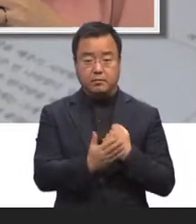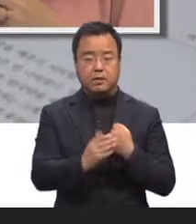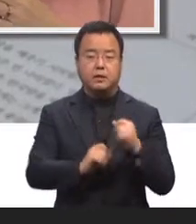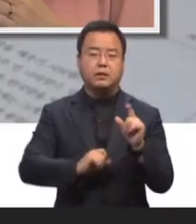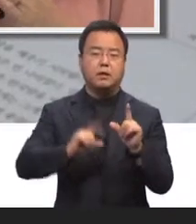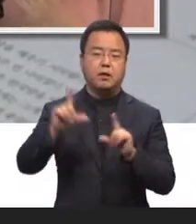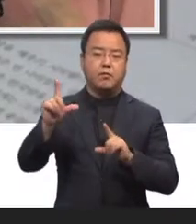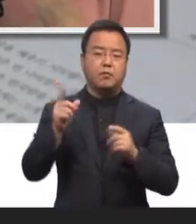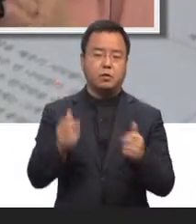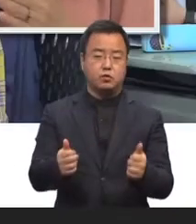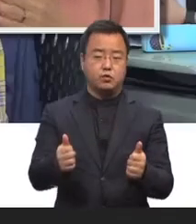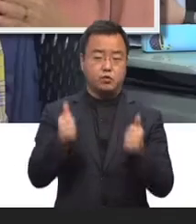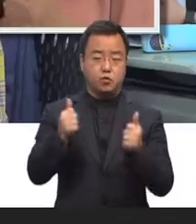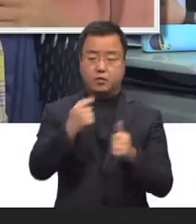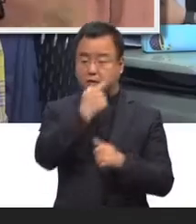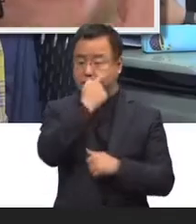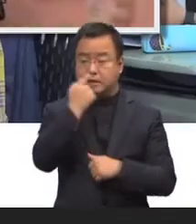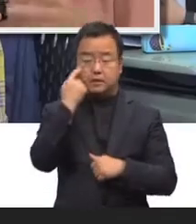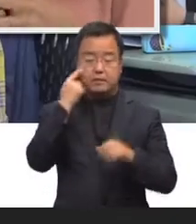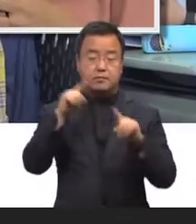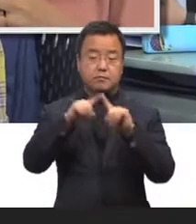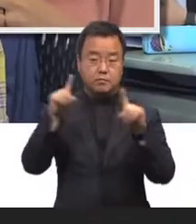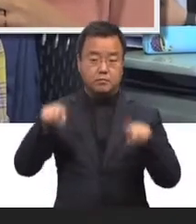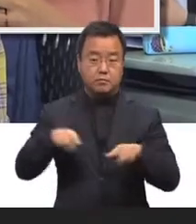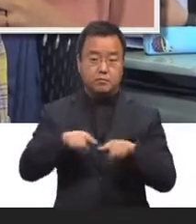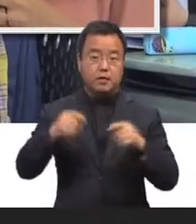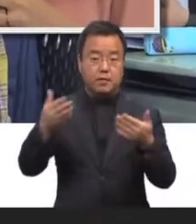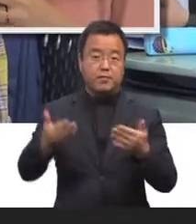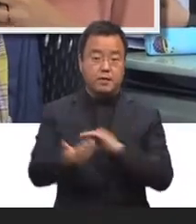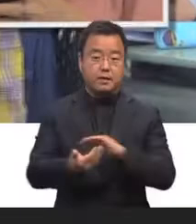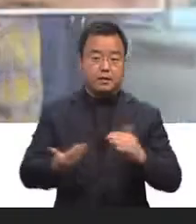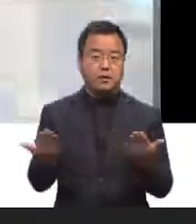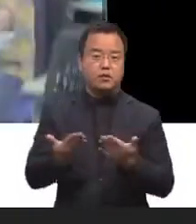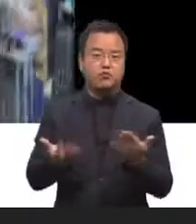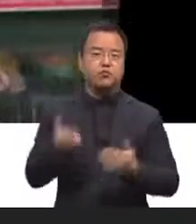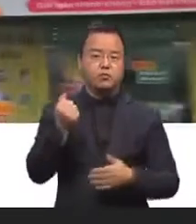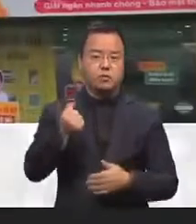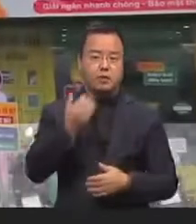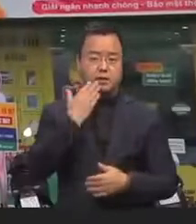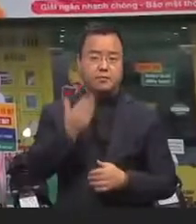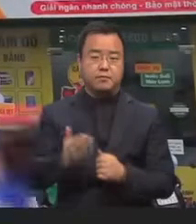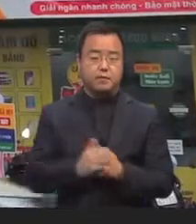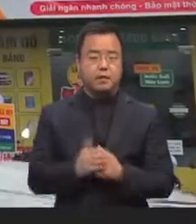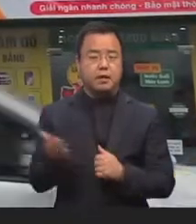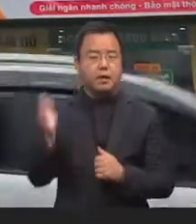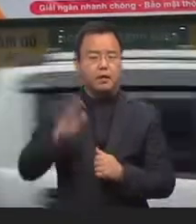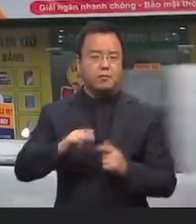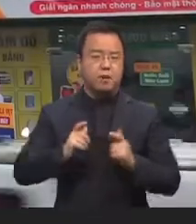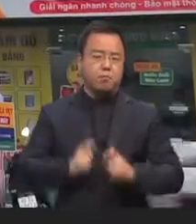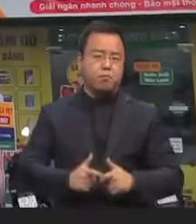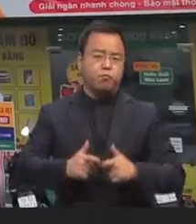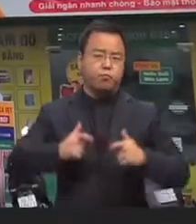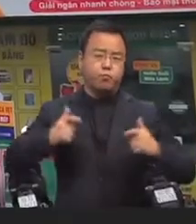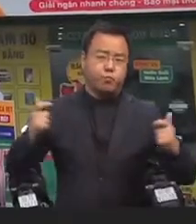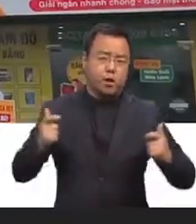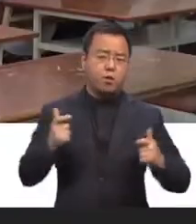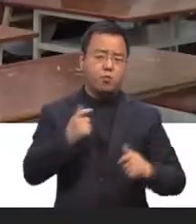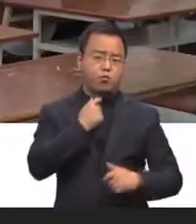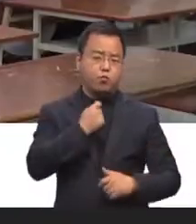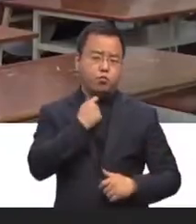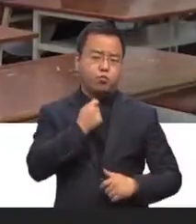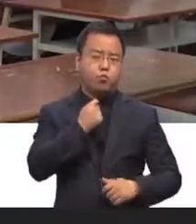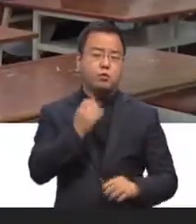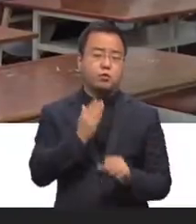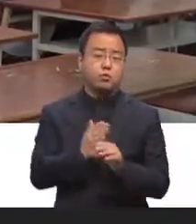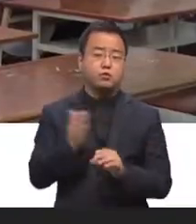대부분 이제 졸업 증명서를 받기 전에 취직되는 그런 경우입니다. 하지만 폭증하는 수요에 비해